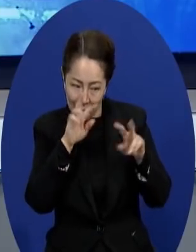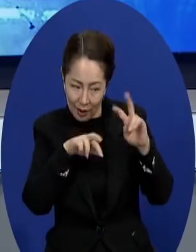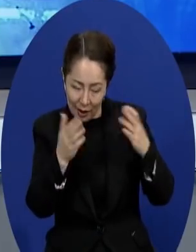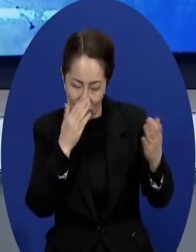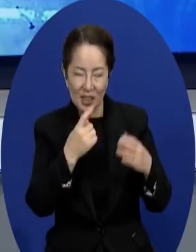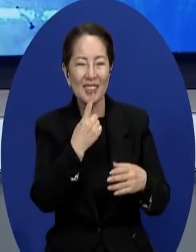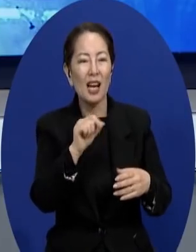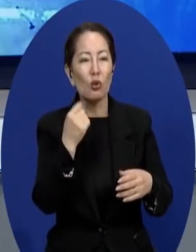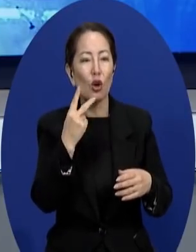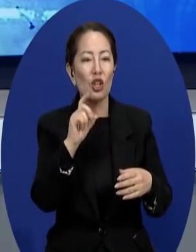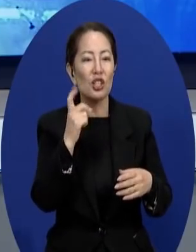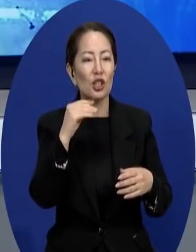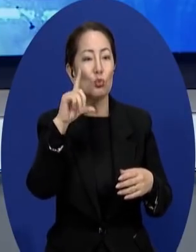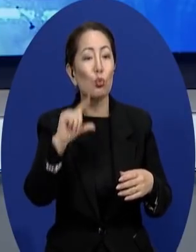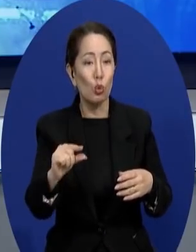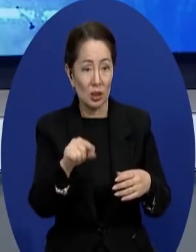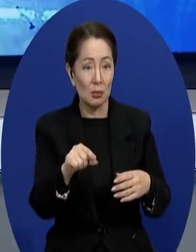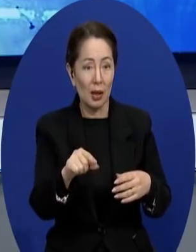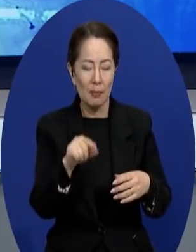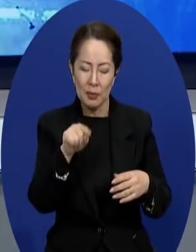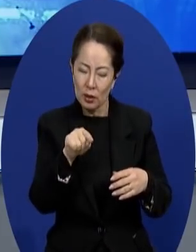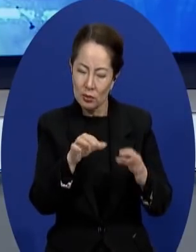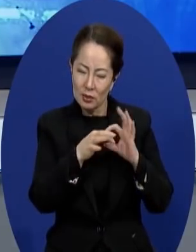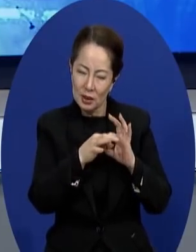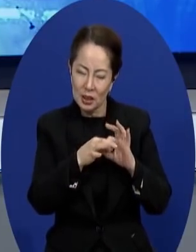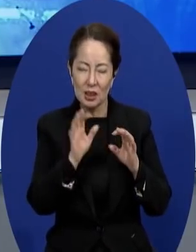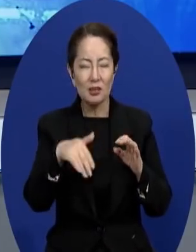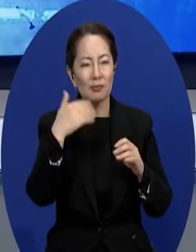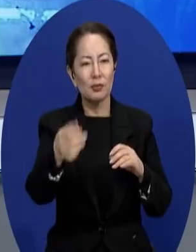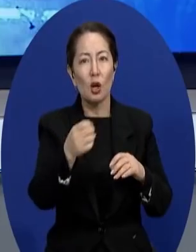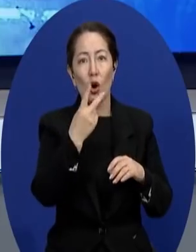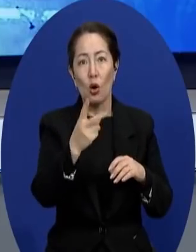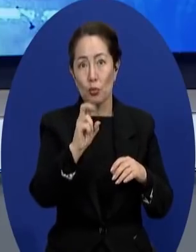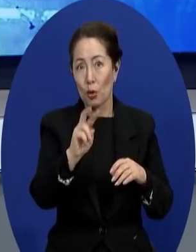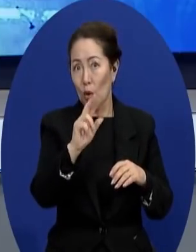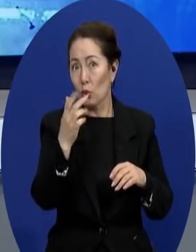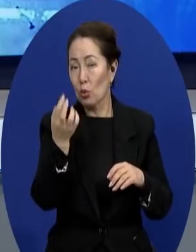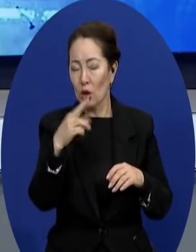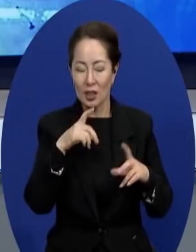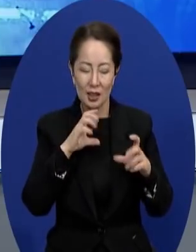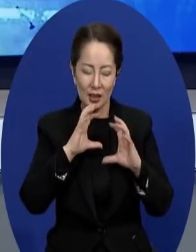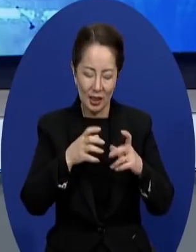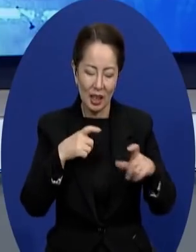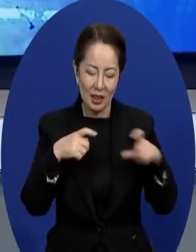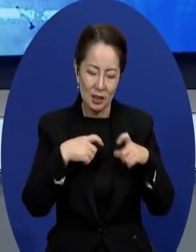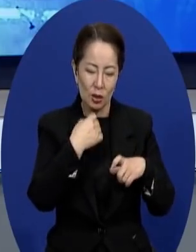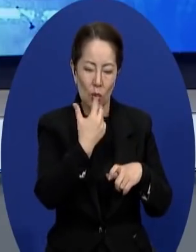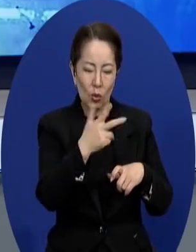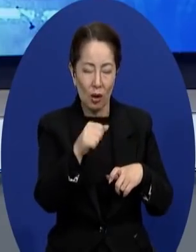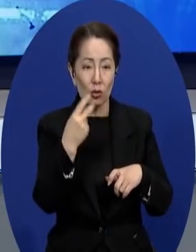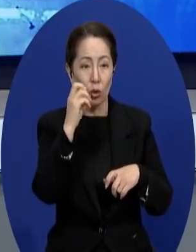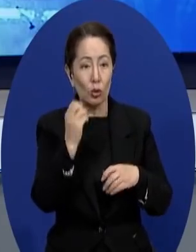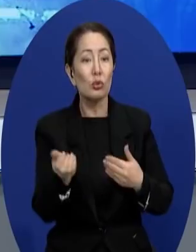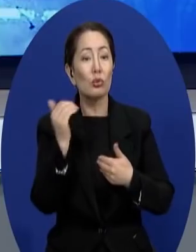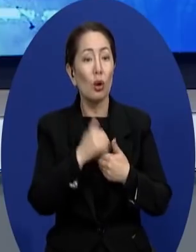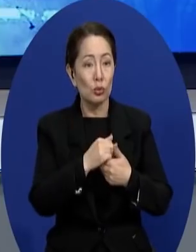1.21%-ээр буурсан. Одоо ийм үзүүлэлт болж байна. За үүний зэрэгцээ ирэх 2023 онд дэлхийн эдийн засаг 3.2% хүрч өсөх тухай